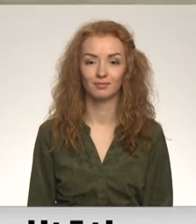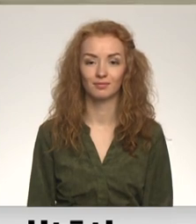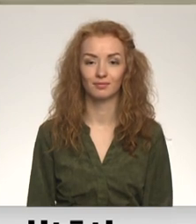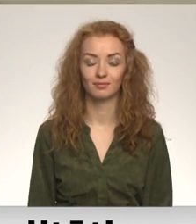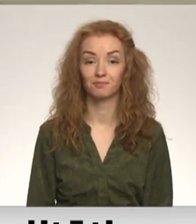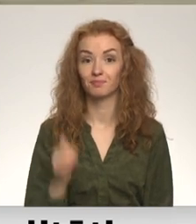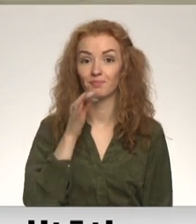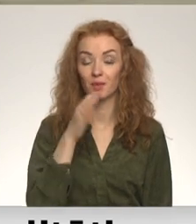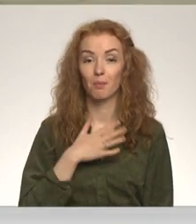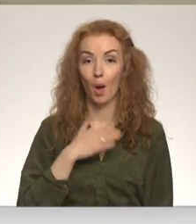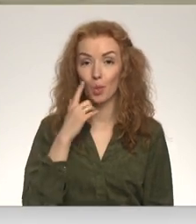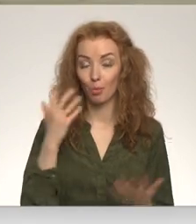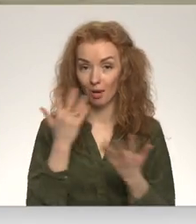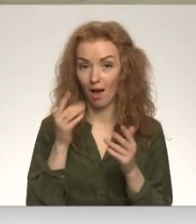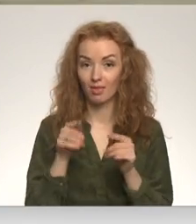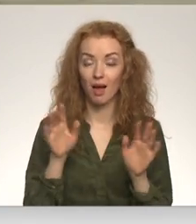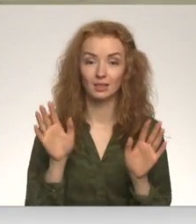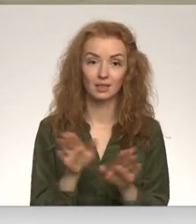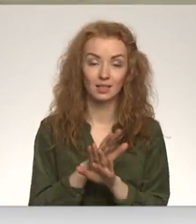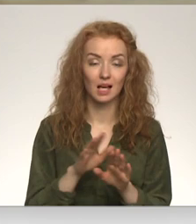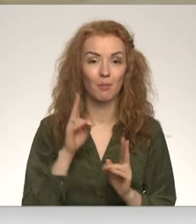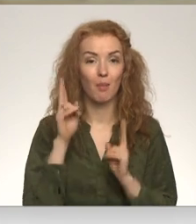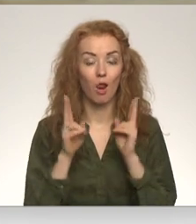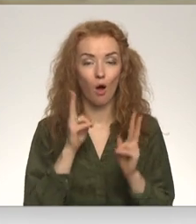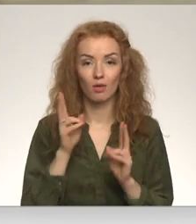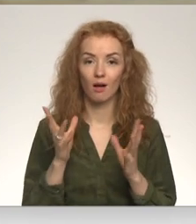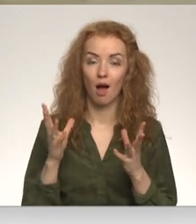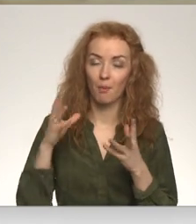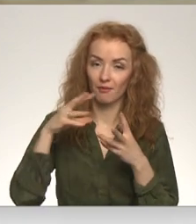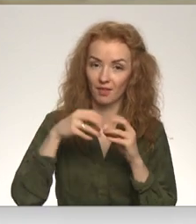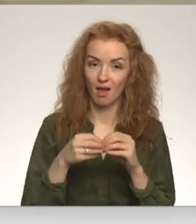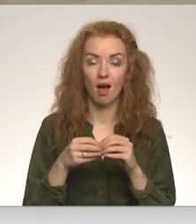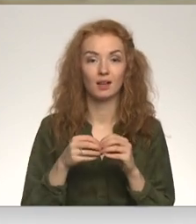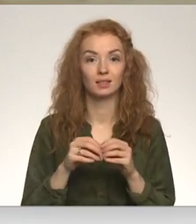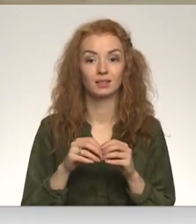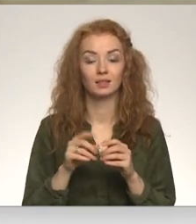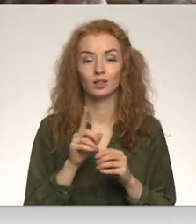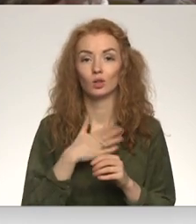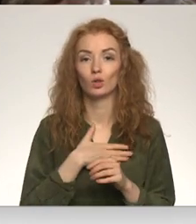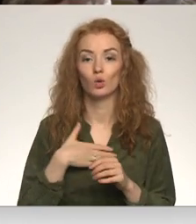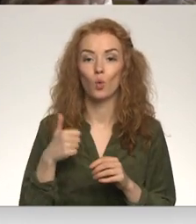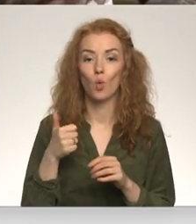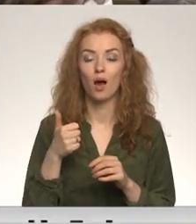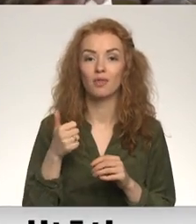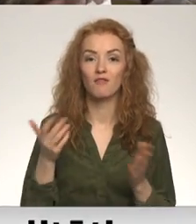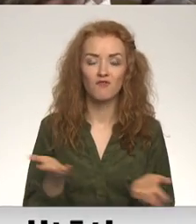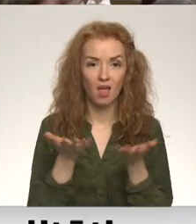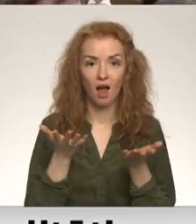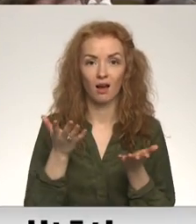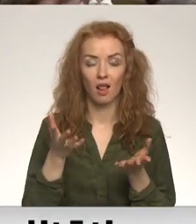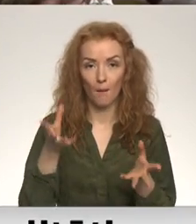Manuprāt, tā mūzika un melodijas, kā viņas bijās, ir kaut kur ļoti viegli iemācāmas